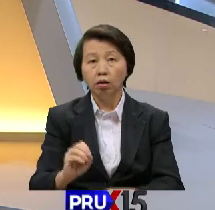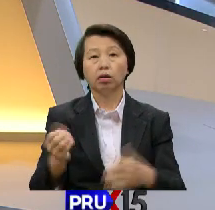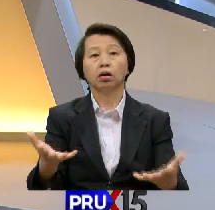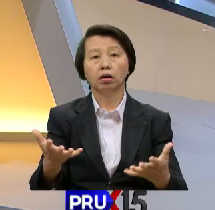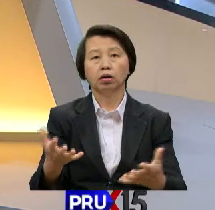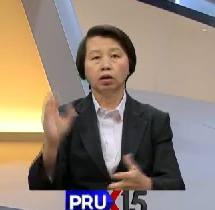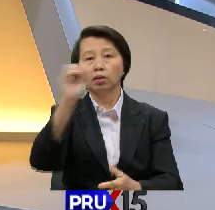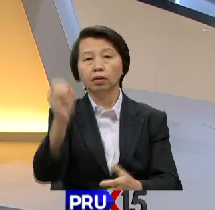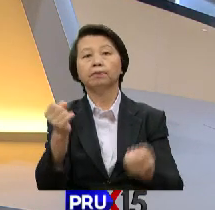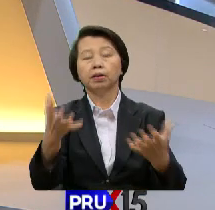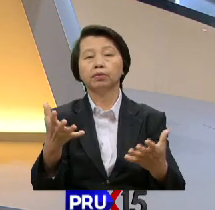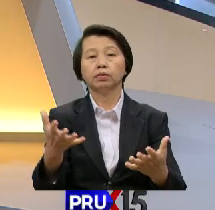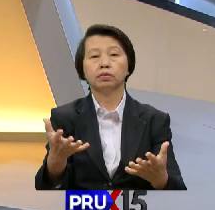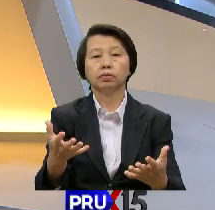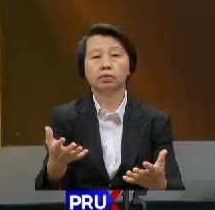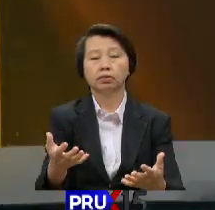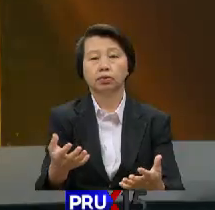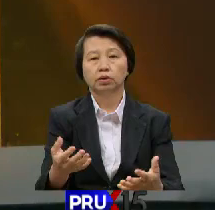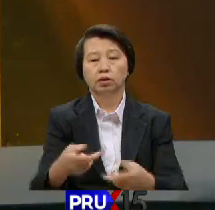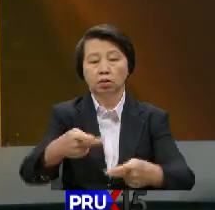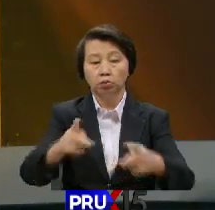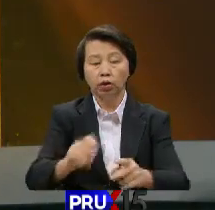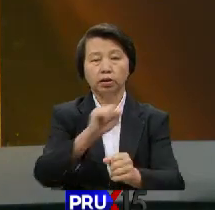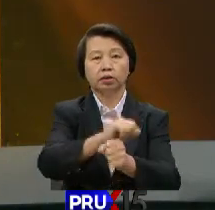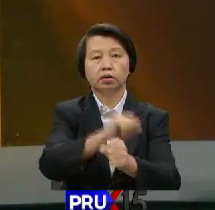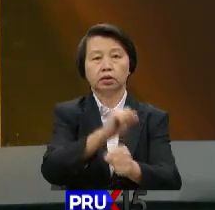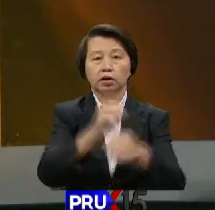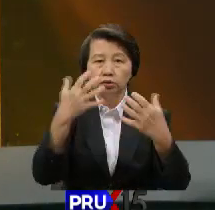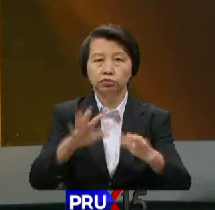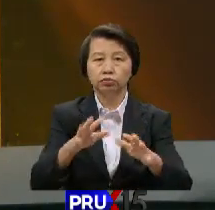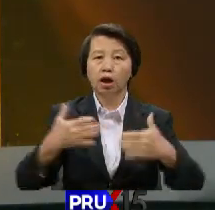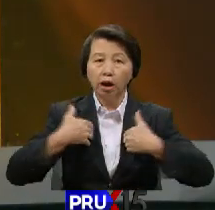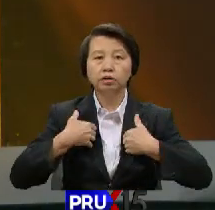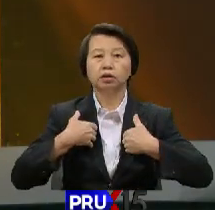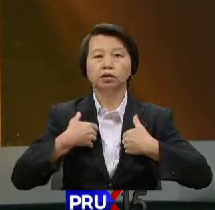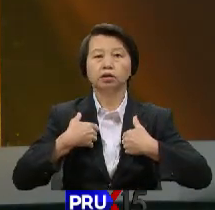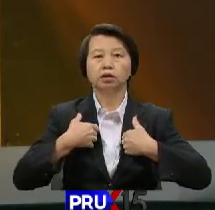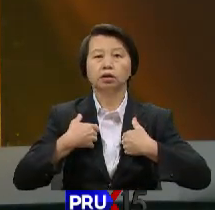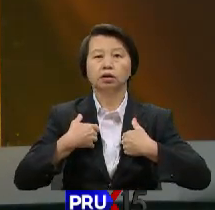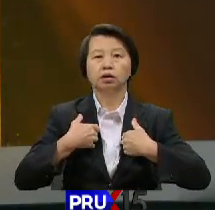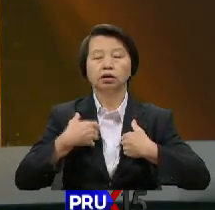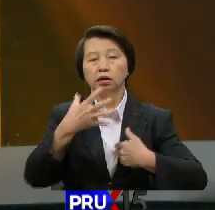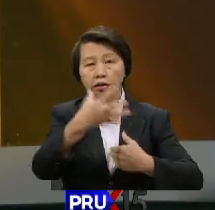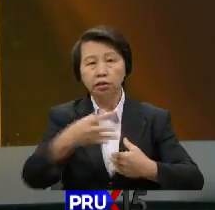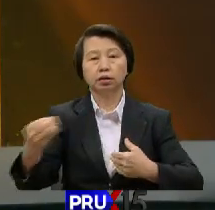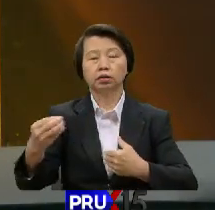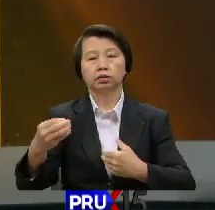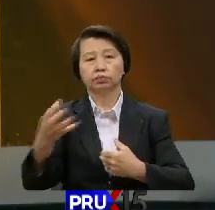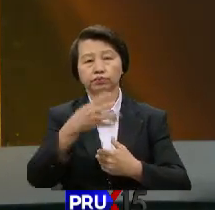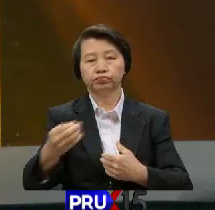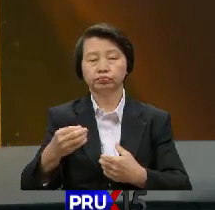ratus ada segi peluang pekerjaan yang telah dicipta bukan saya pulang pekerjaan malah